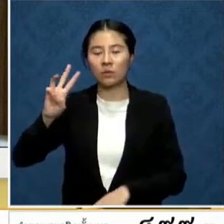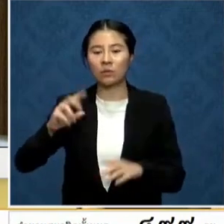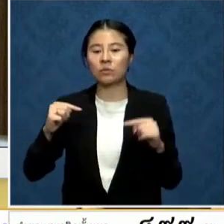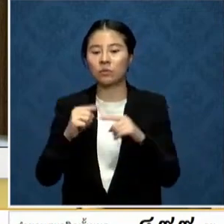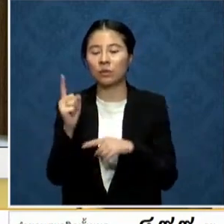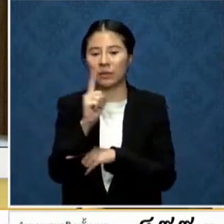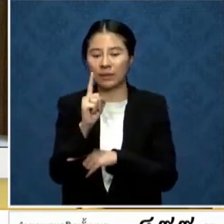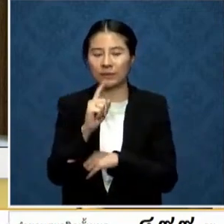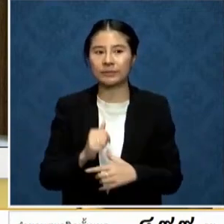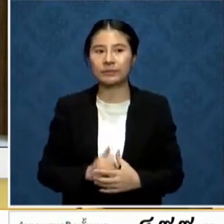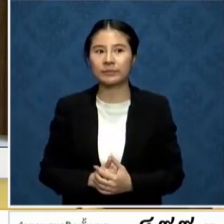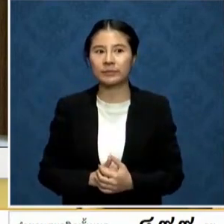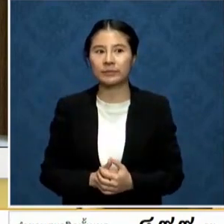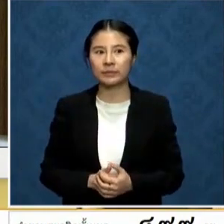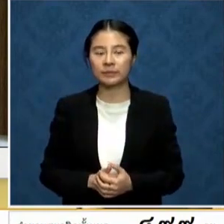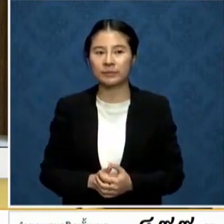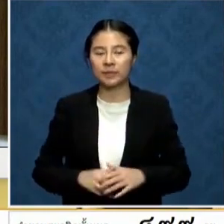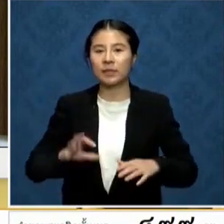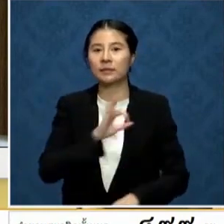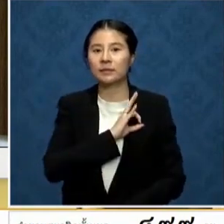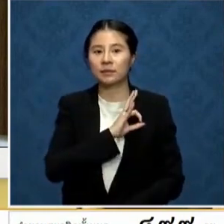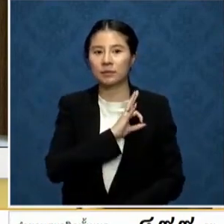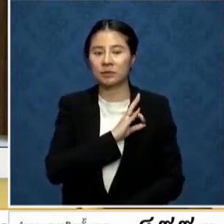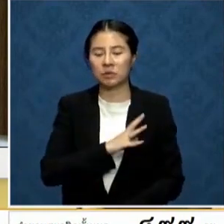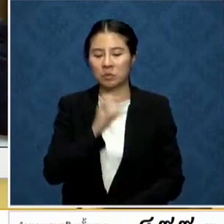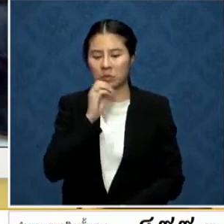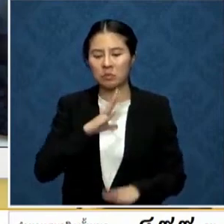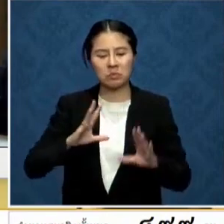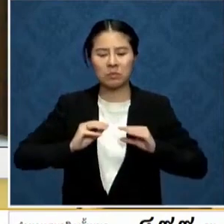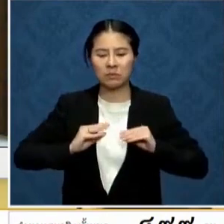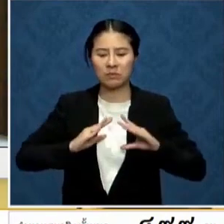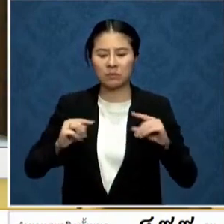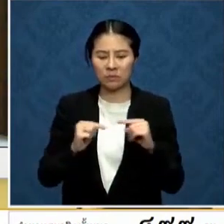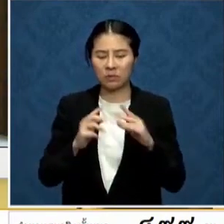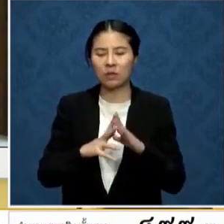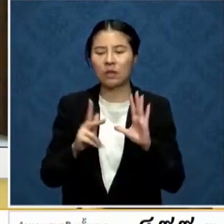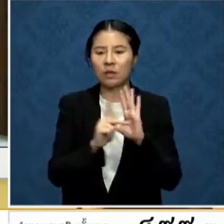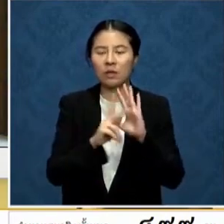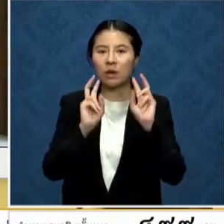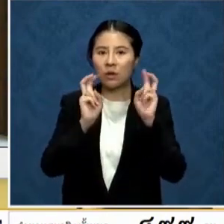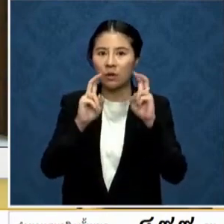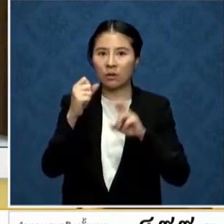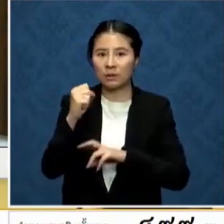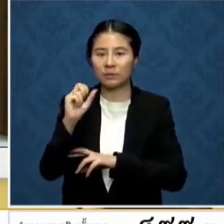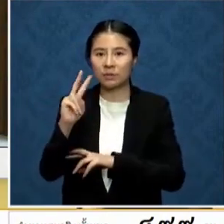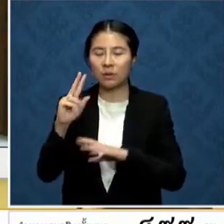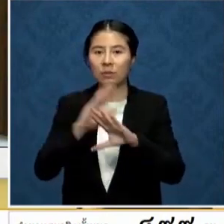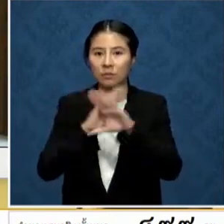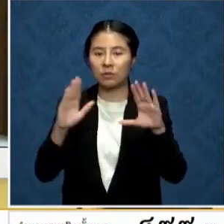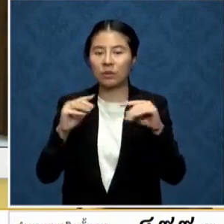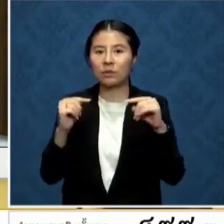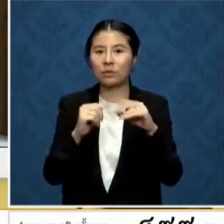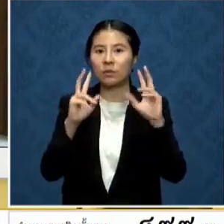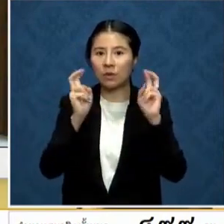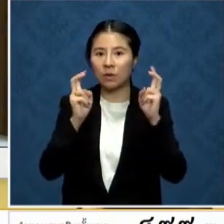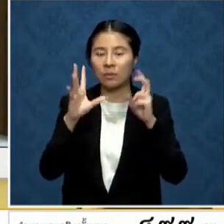ๆนะครับมีเพื่อนสมาชิกท่านนึงครับบอกว่าไม่เห็นด้วยกับการแก้ไขข้อบังคับข้อที่ 12ของผมที่ไปยกเลิกข้อ 8